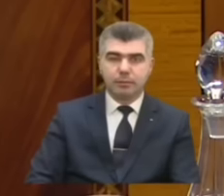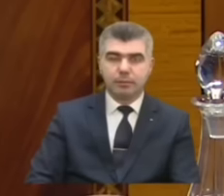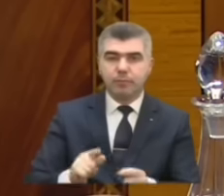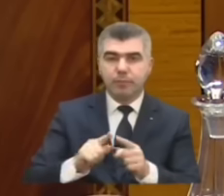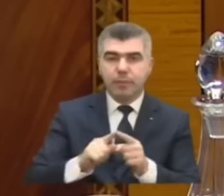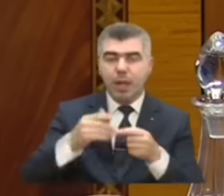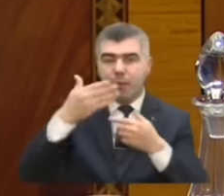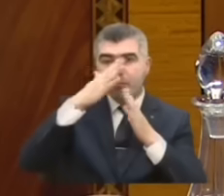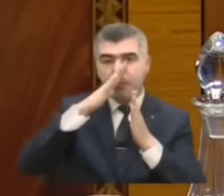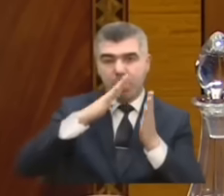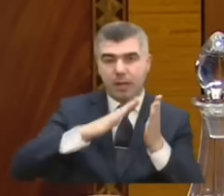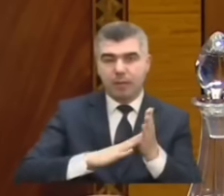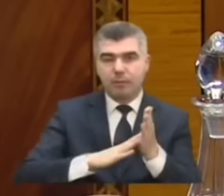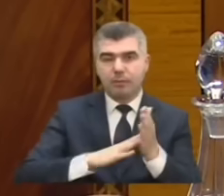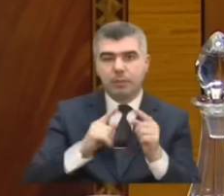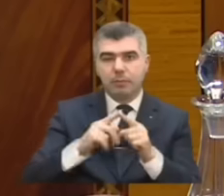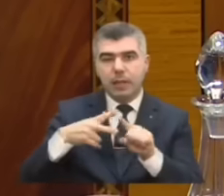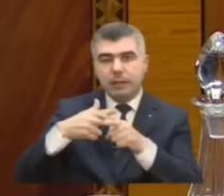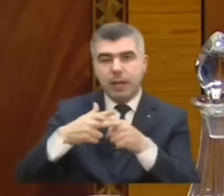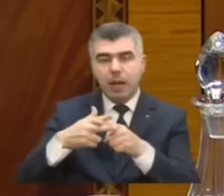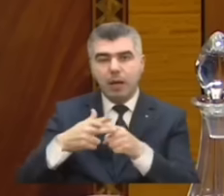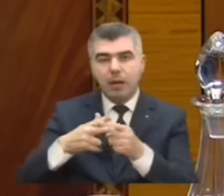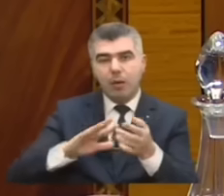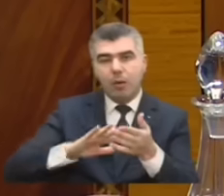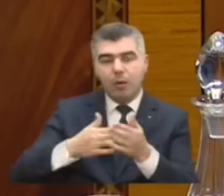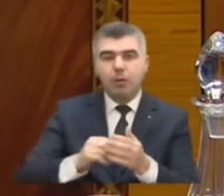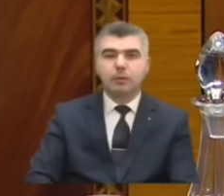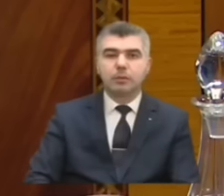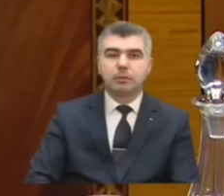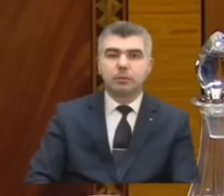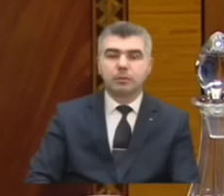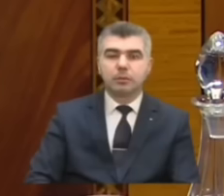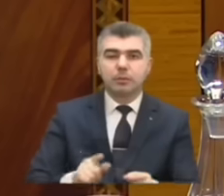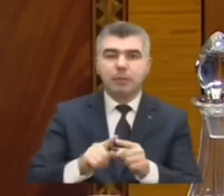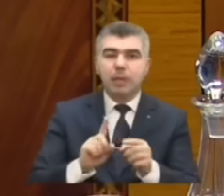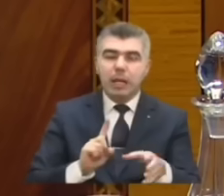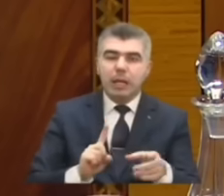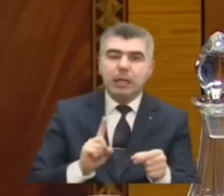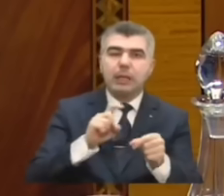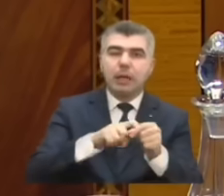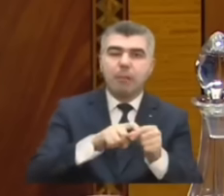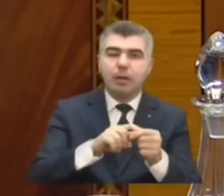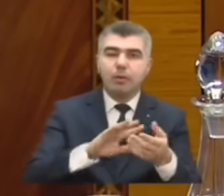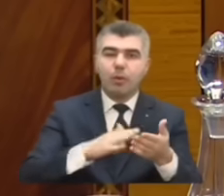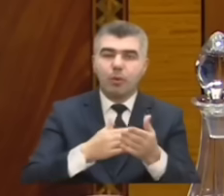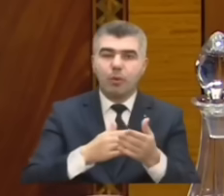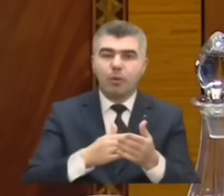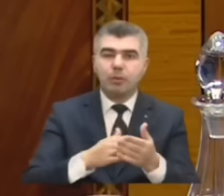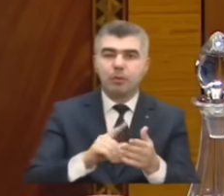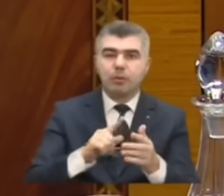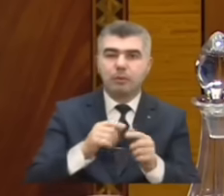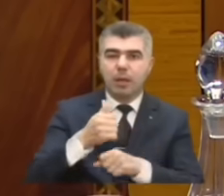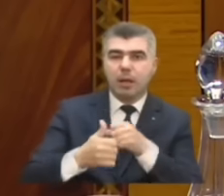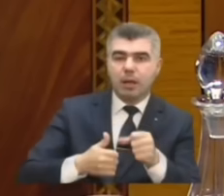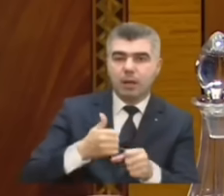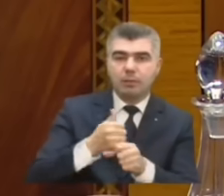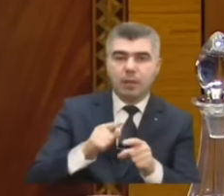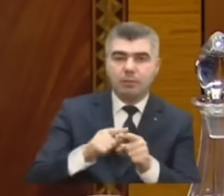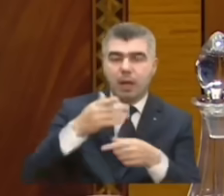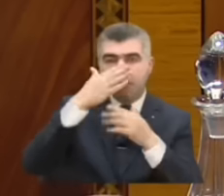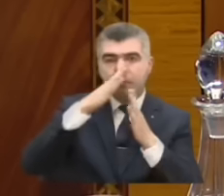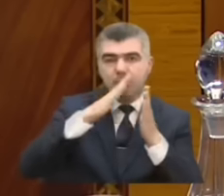المغربي وتقوية الصناعة المحلية وتحسين معدلات الاندماج المحلي للصناعات